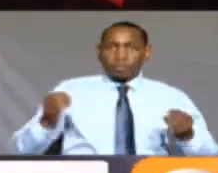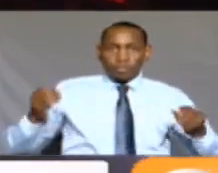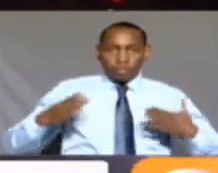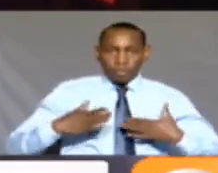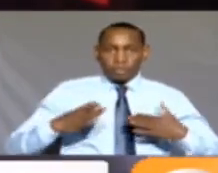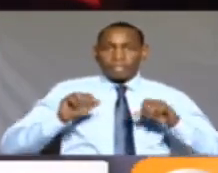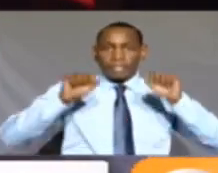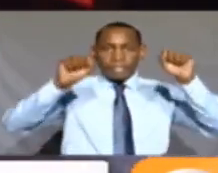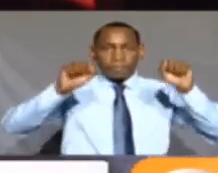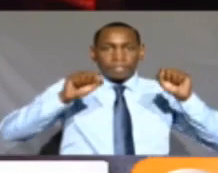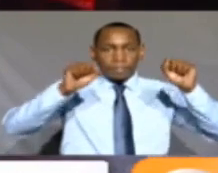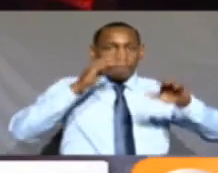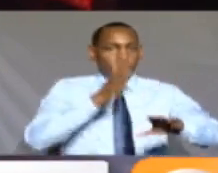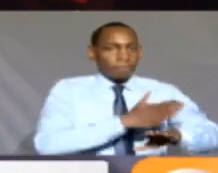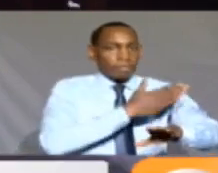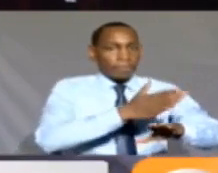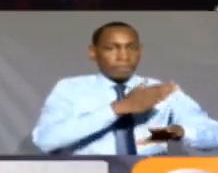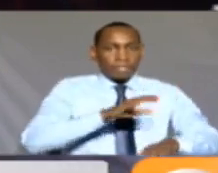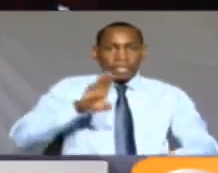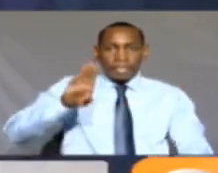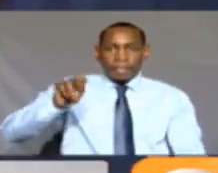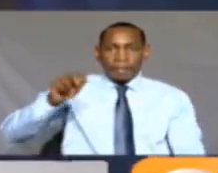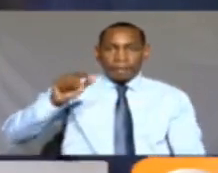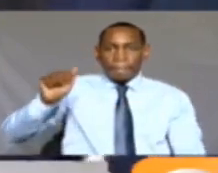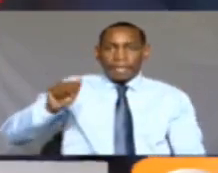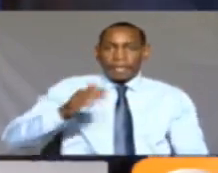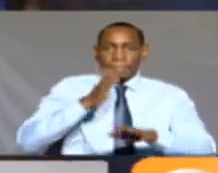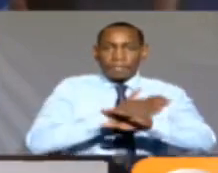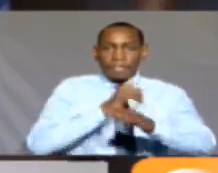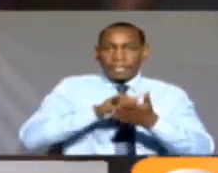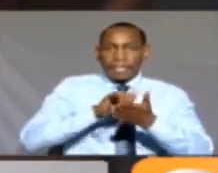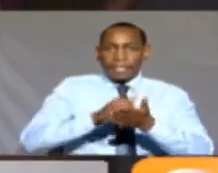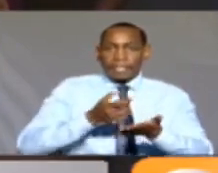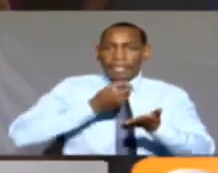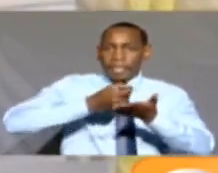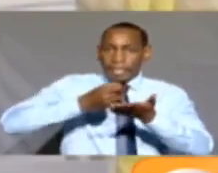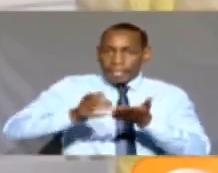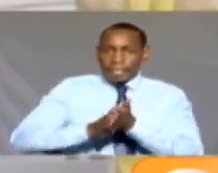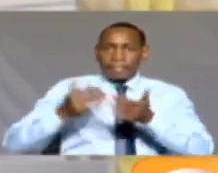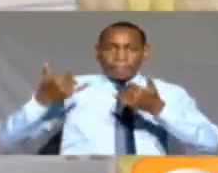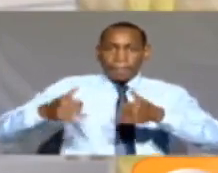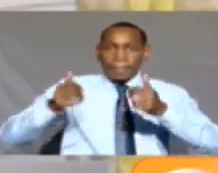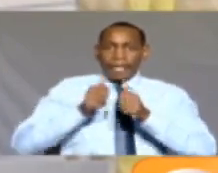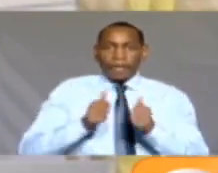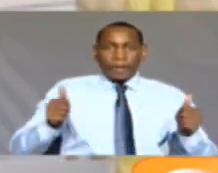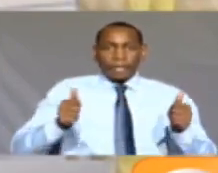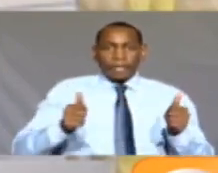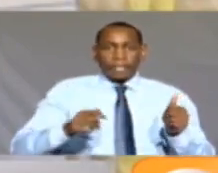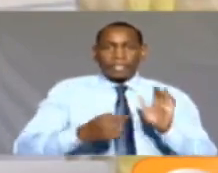pigo kwa mashabiki wa benga, mziki ambao kwa miaka mingi mwenda zake aliyotunga na kuucheza kwa ustadi.